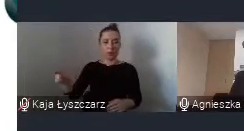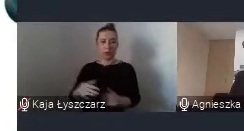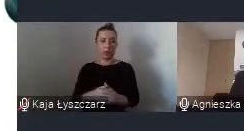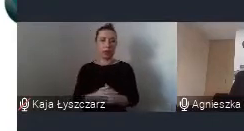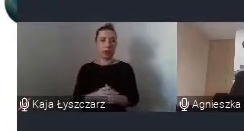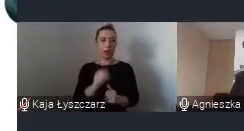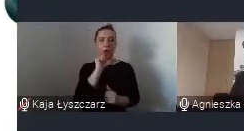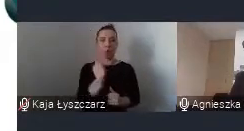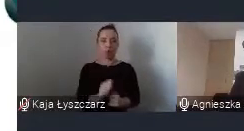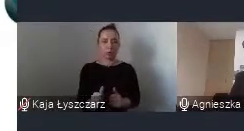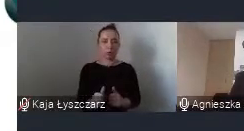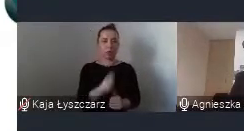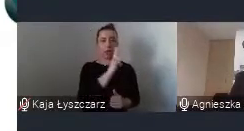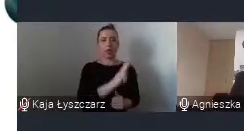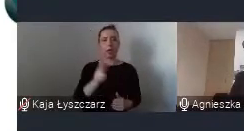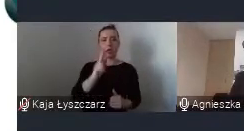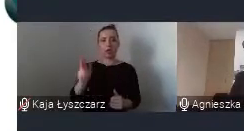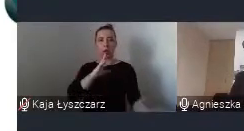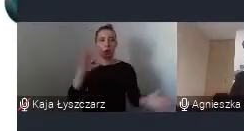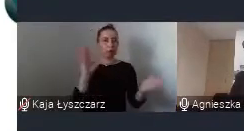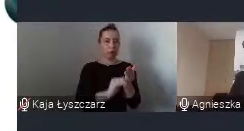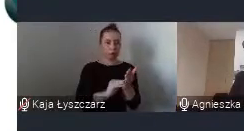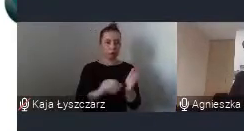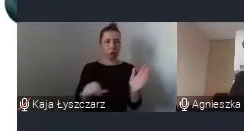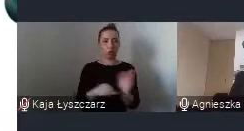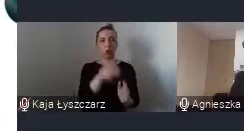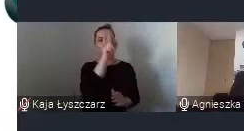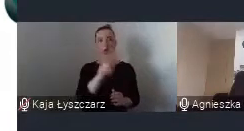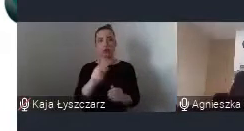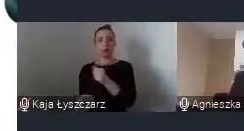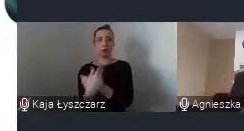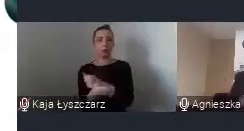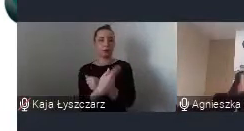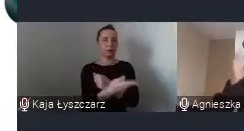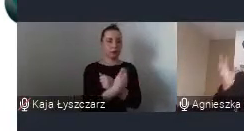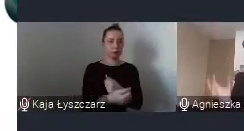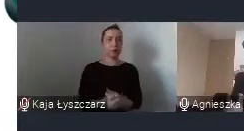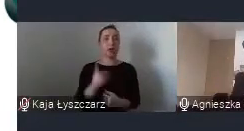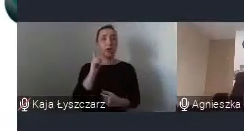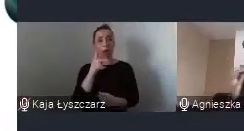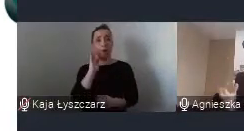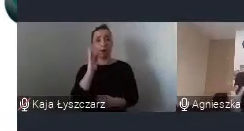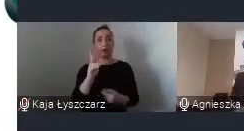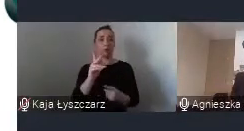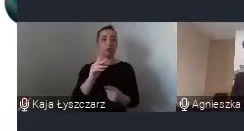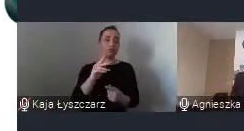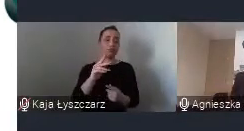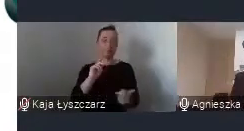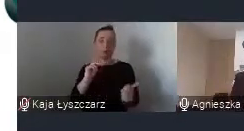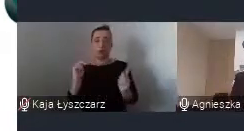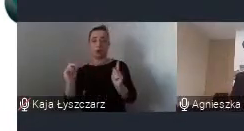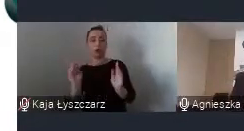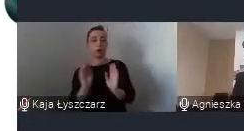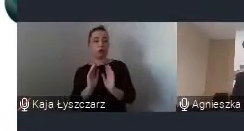przez Unię Europejską każdorazowo właśnie do poszczególnych naborów, ale będą się obracały właśnie